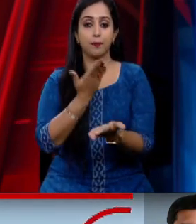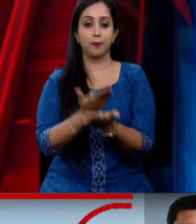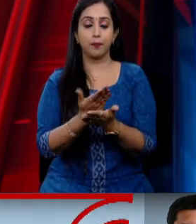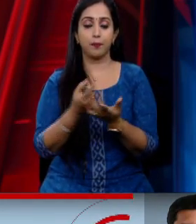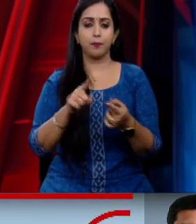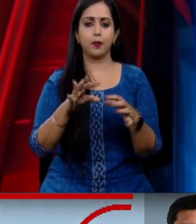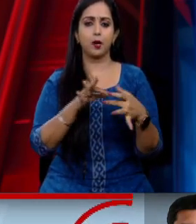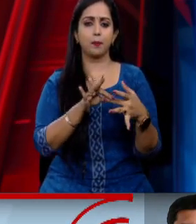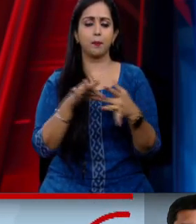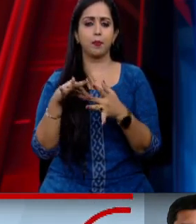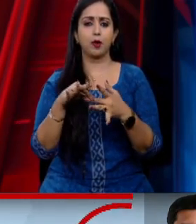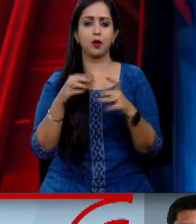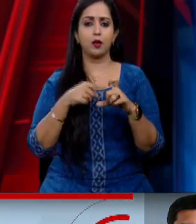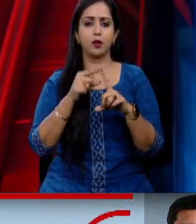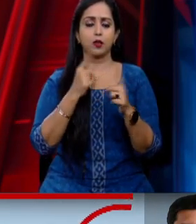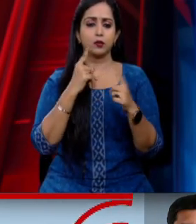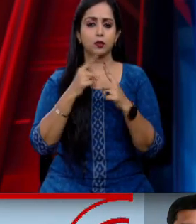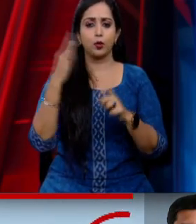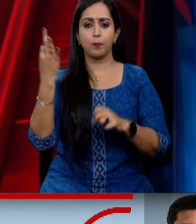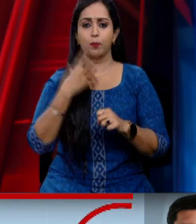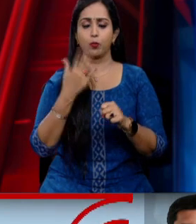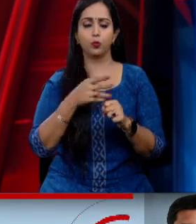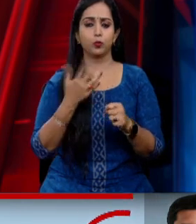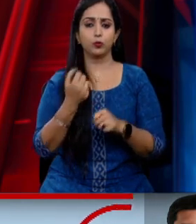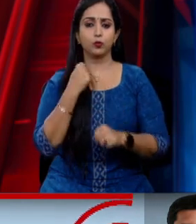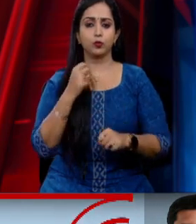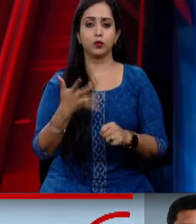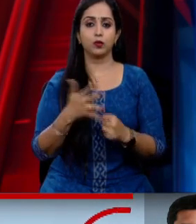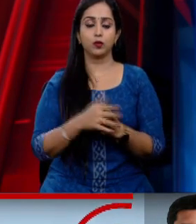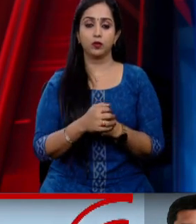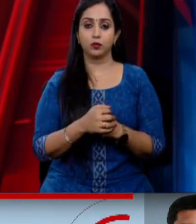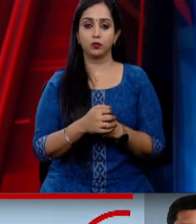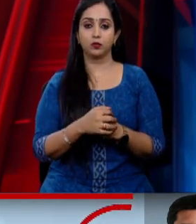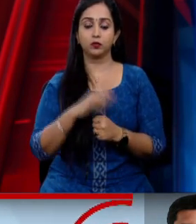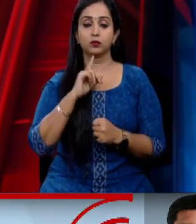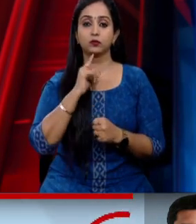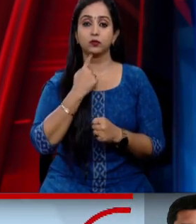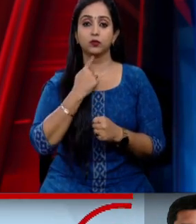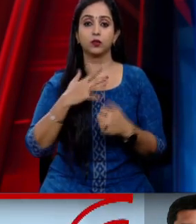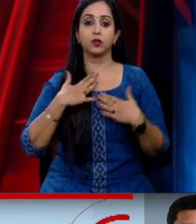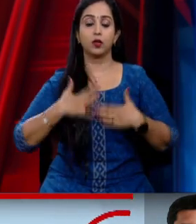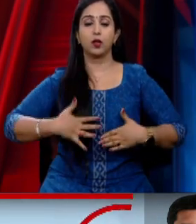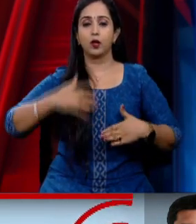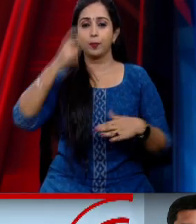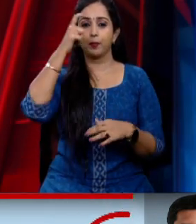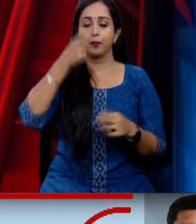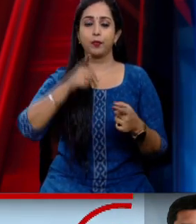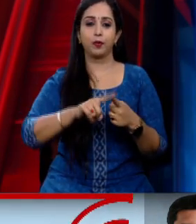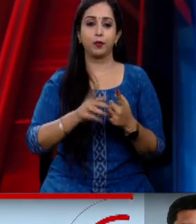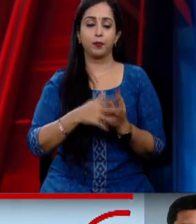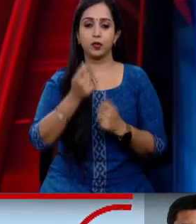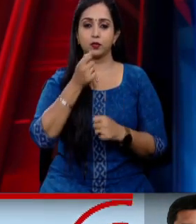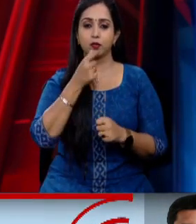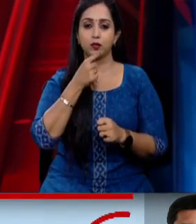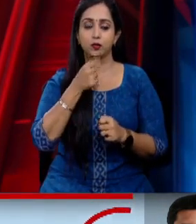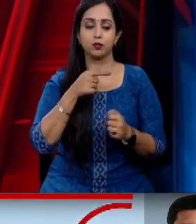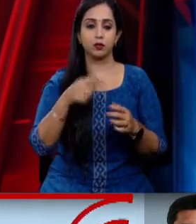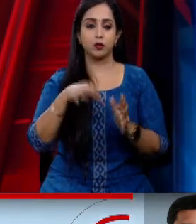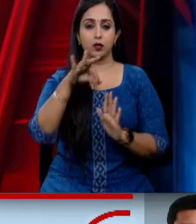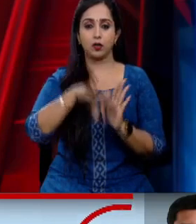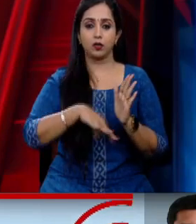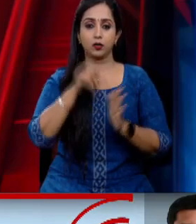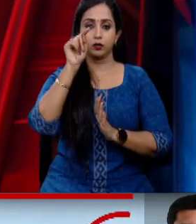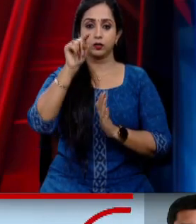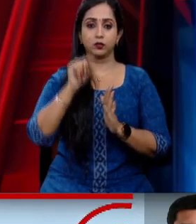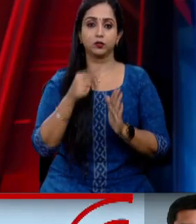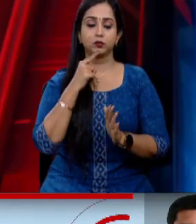അന്വേഷണത്തിൽ പുതുതായി ഒന്നും ശിവശങ്കറിനെതിരെ കണ്ടെത്താൻ കഴിഞ്ഞിട്ടില്ല. മാത്രമല്ല, അദ്ദേഹത്തിന് ഗുരുതരമായ അസുഖങ്ങൾ അടക്കമുണ്ട്. അതിന്റെ ചികിത്സയുടെ വിശദാംശങ്ങൾ അടക്കം വെച്ചുകൊണ്ട്